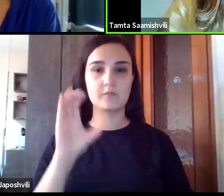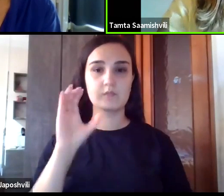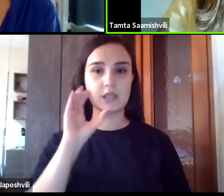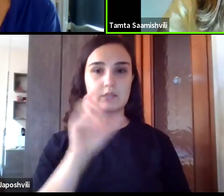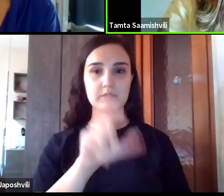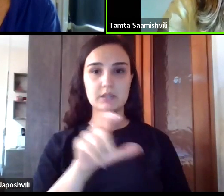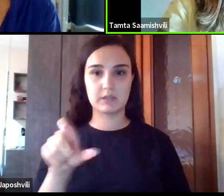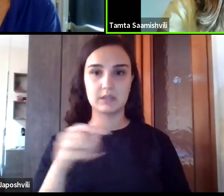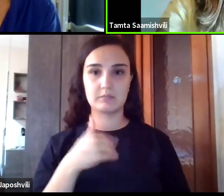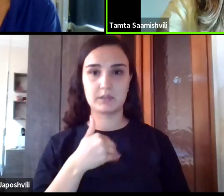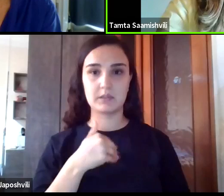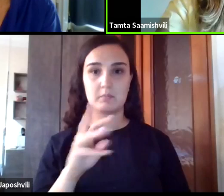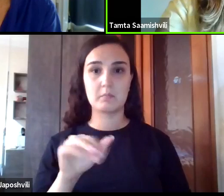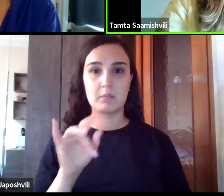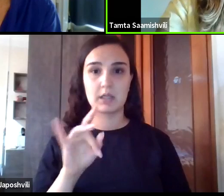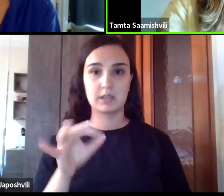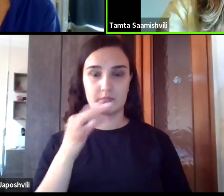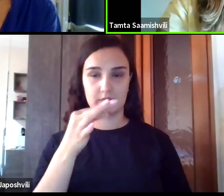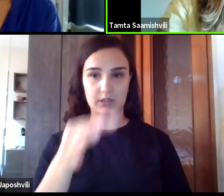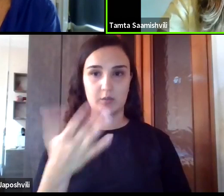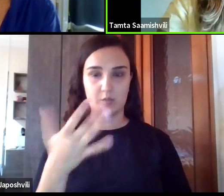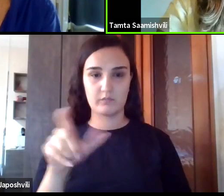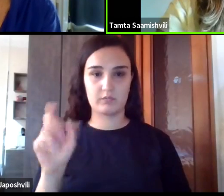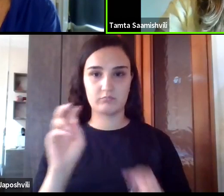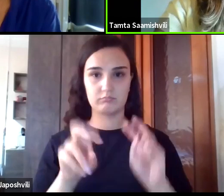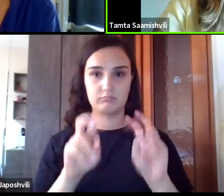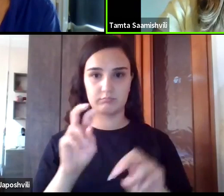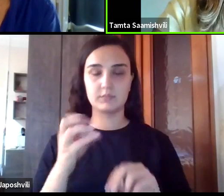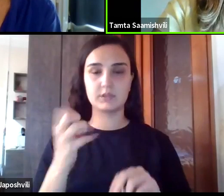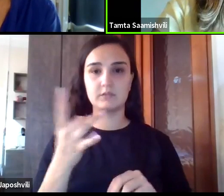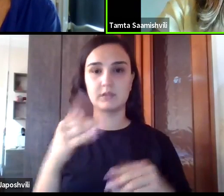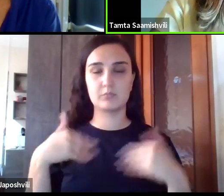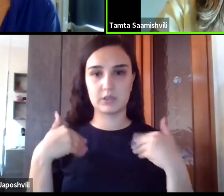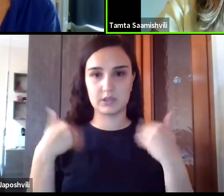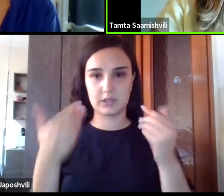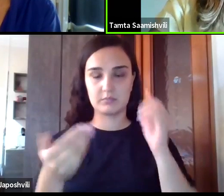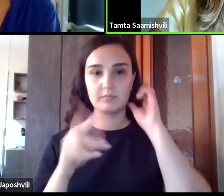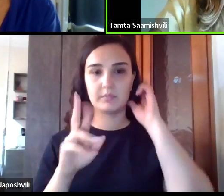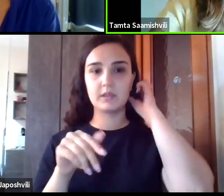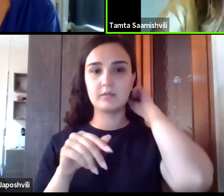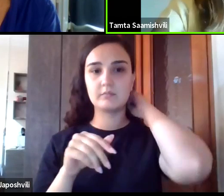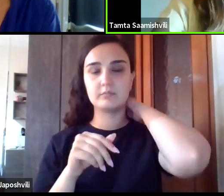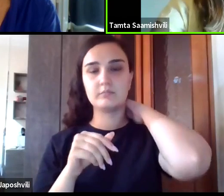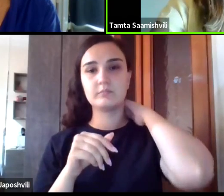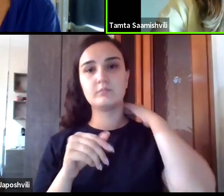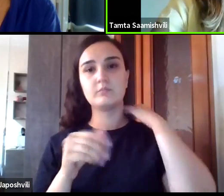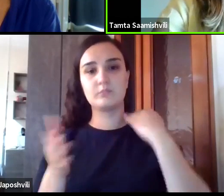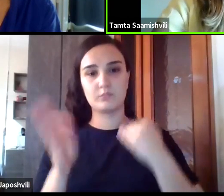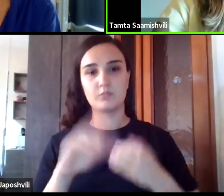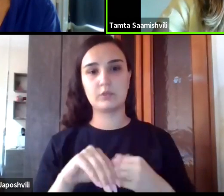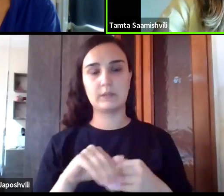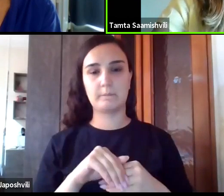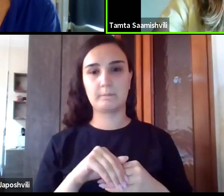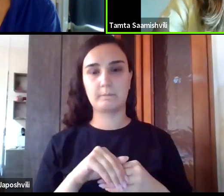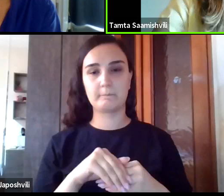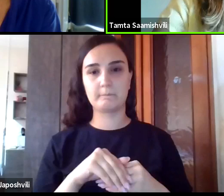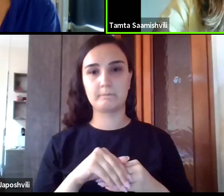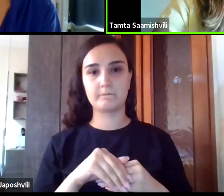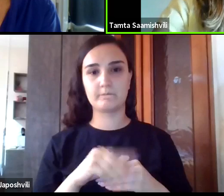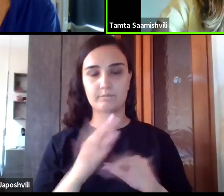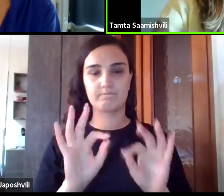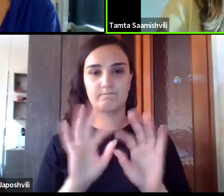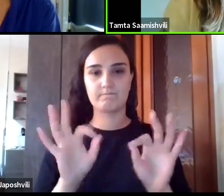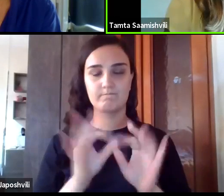მარია მინდა გითხრათ შემოგვერცხა. კიდევ ერთხელ მოგესალმები და მოდი გააცნი